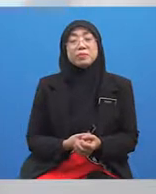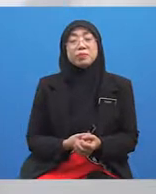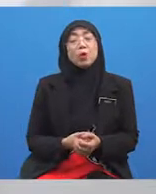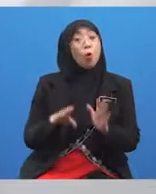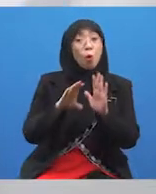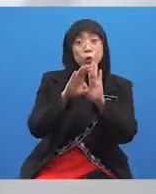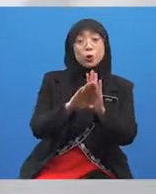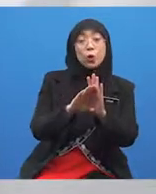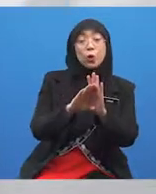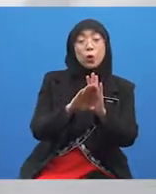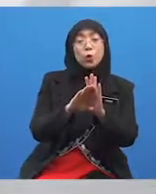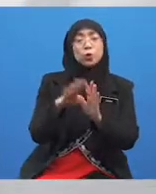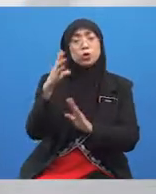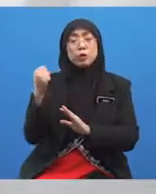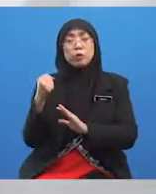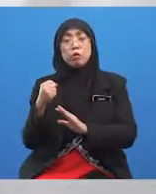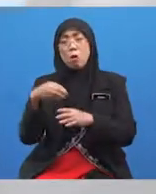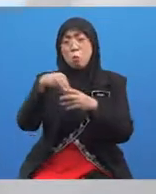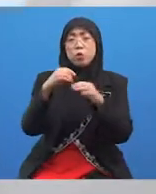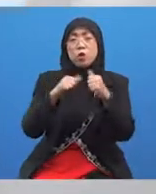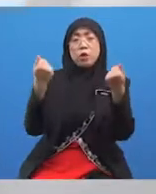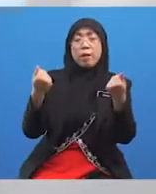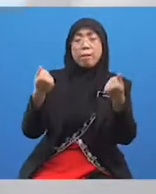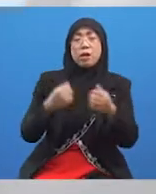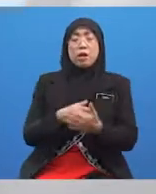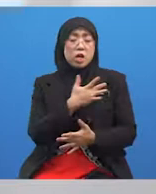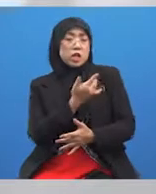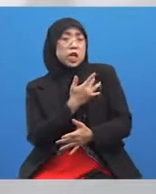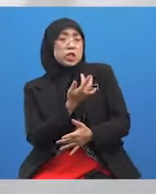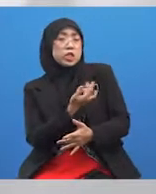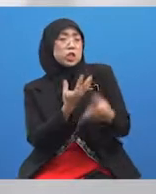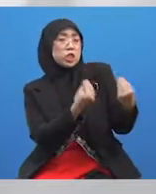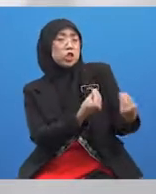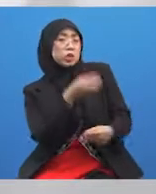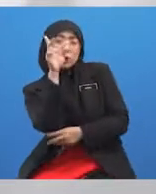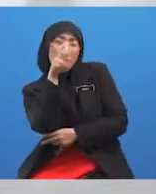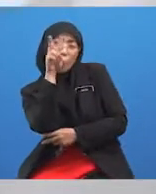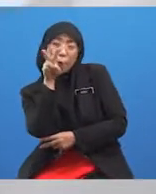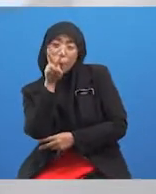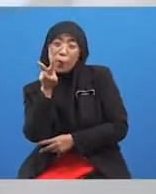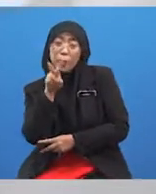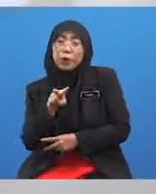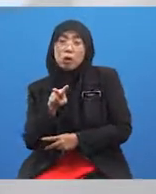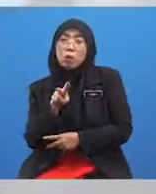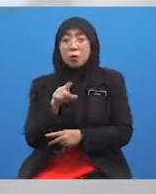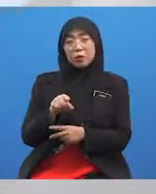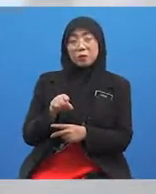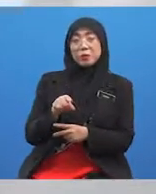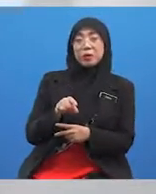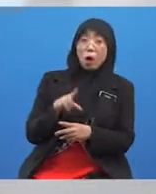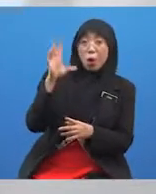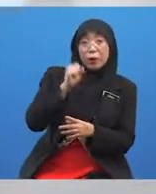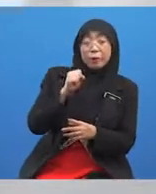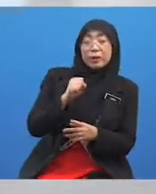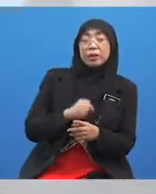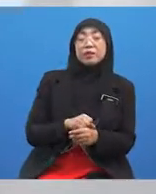Contohnya, syarikat mengiklankan tender yang telah dibuka oleh syarikat dalam laman web kepada syarikat-syarikat pembekal